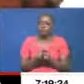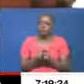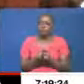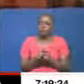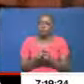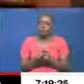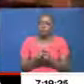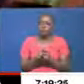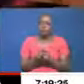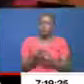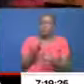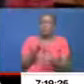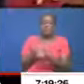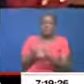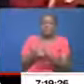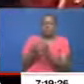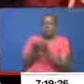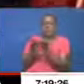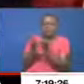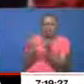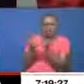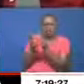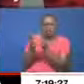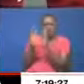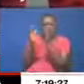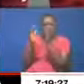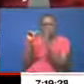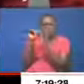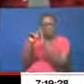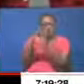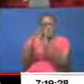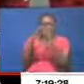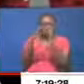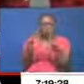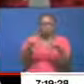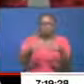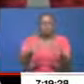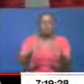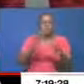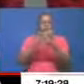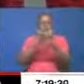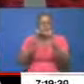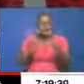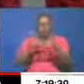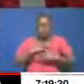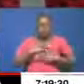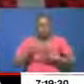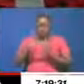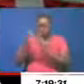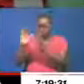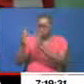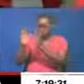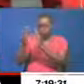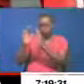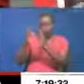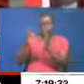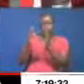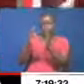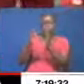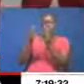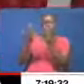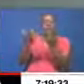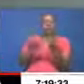Akizungumza wakati wa hafla hiyo fupi iliyoandaliwa katika ikulu ya Nairobi, Rais Uhuru Kenyatta aliwapongeza na michezo hao kwa kuiletea nchi